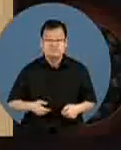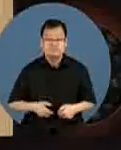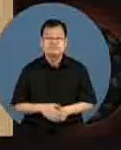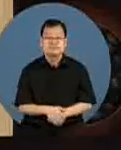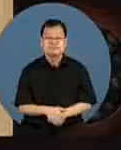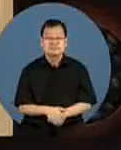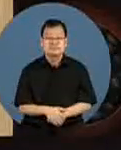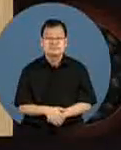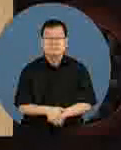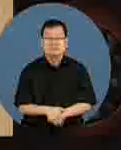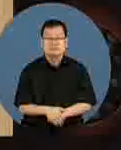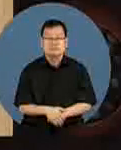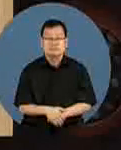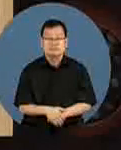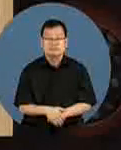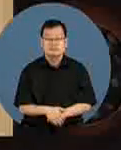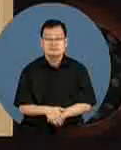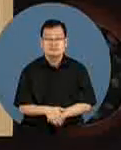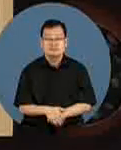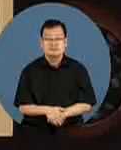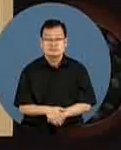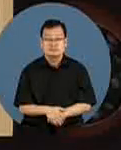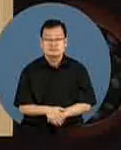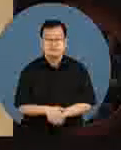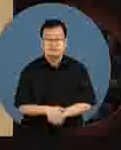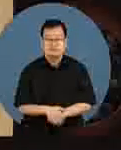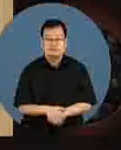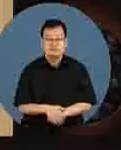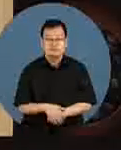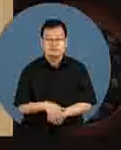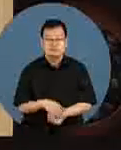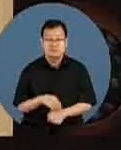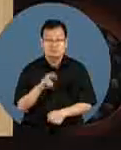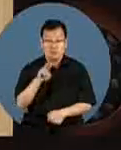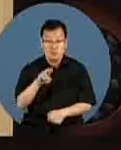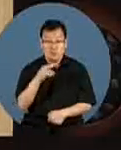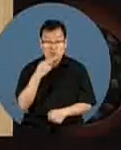자, 거기도 안 두면 혹으로 막았을 때 기분이 나쁘죠?